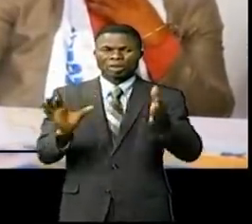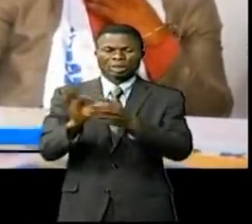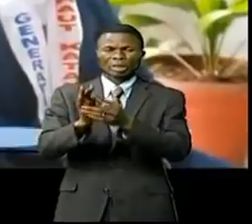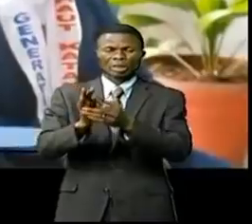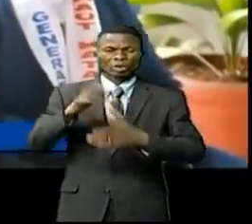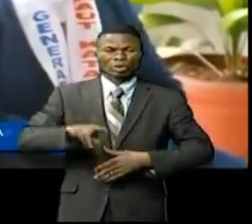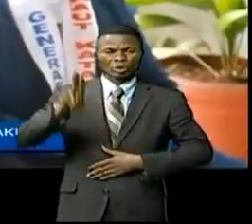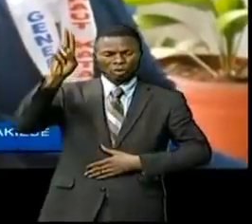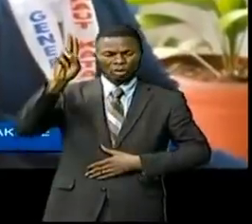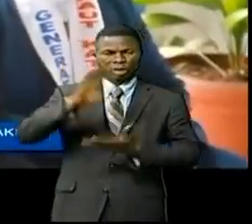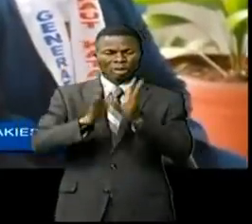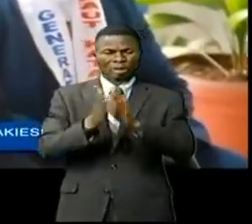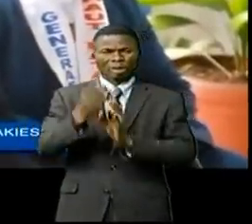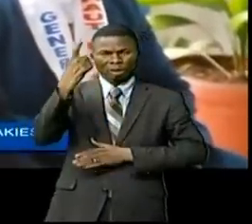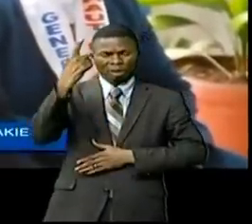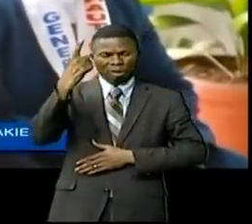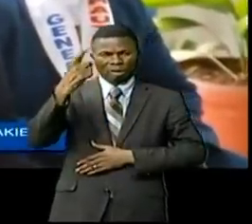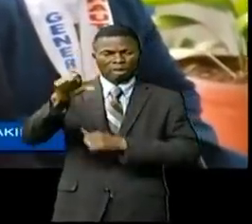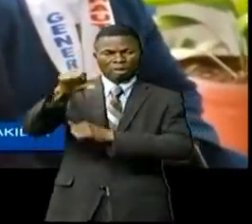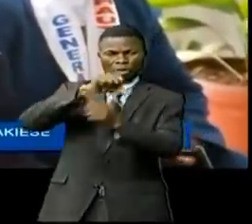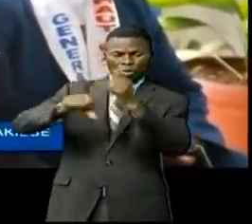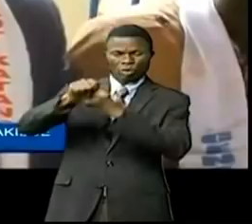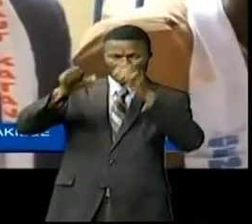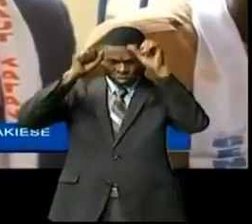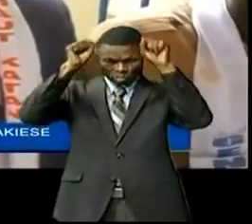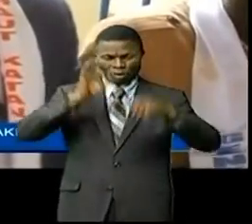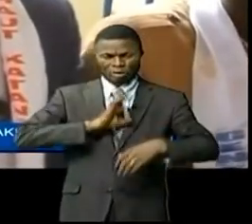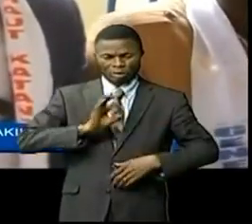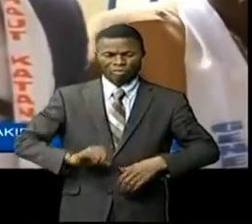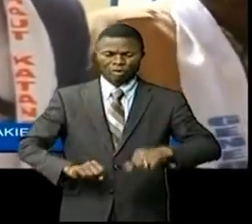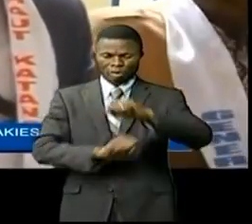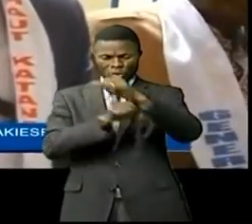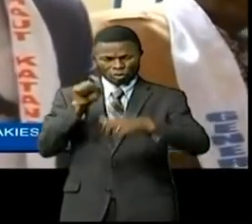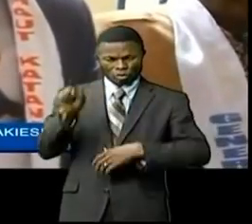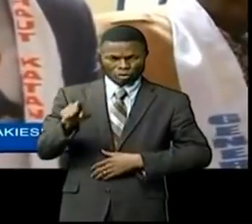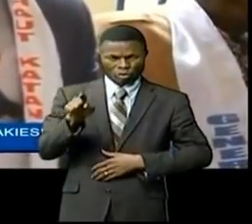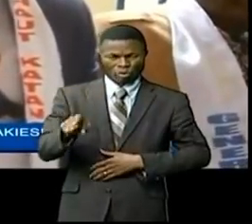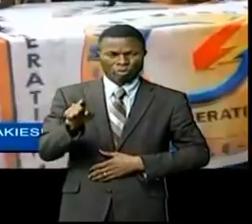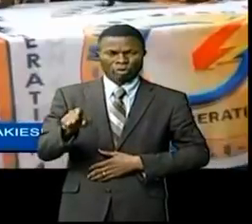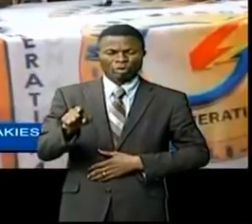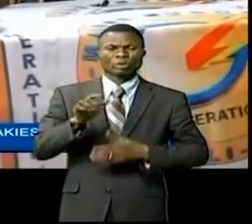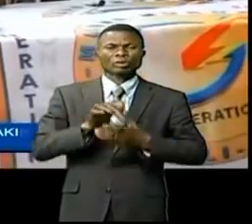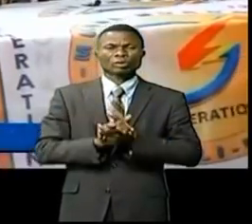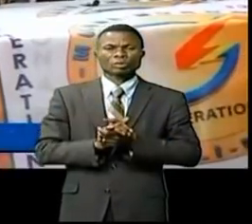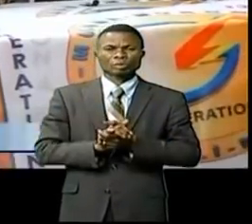à l'unité autour du chef de l'État, Félix-Antoine Tshisekedi Tshilombo.